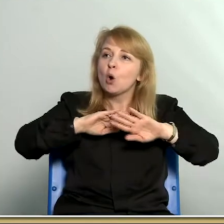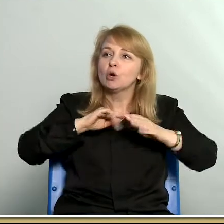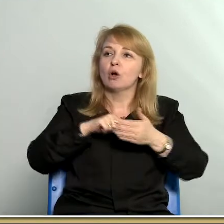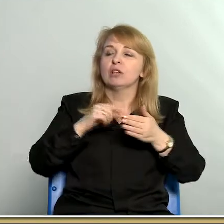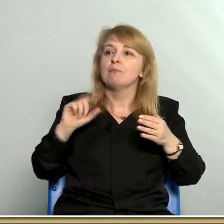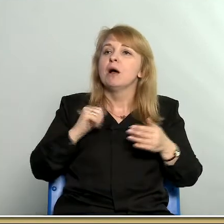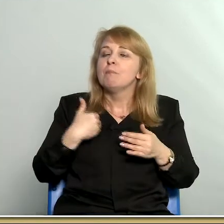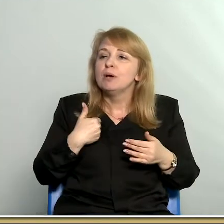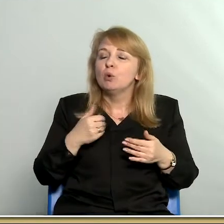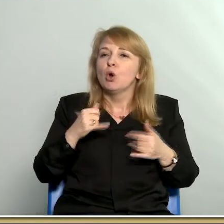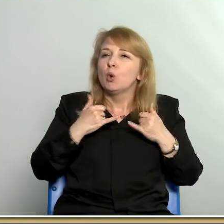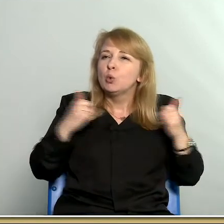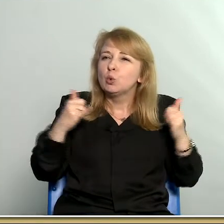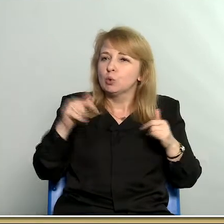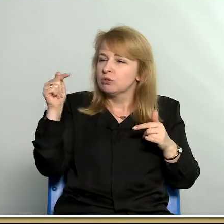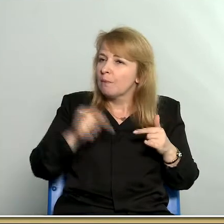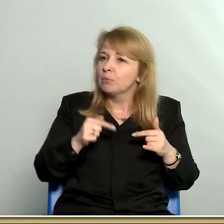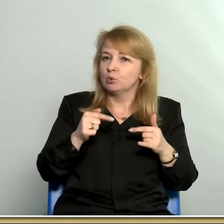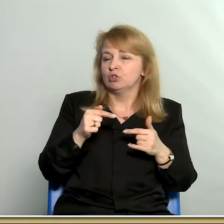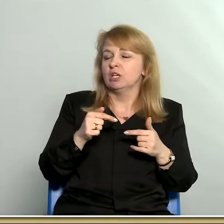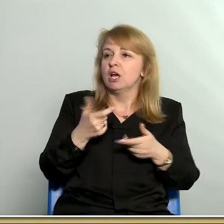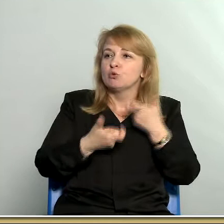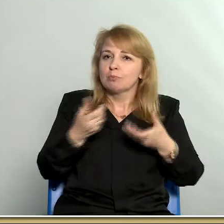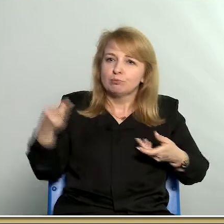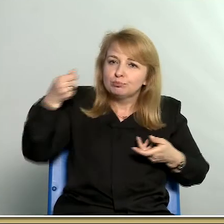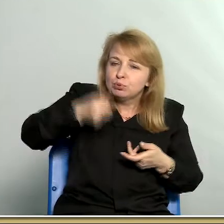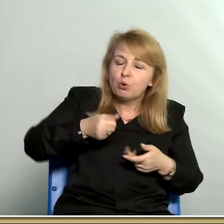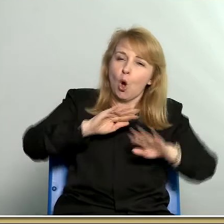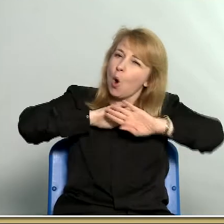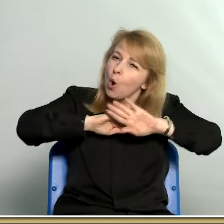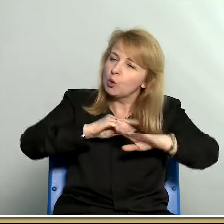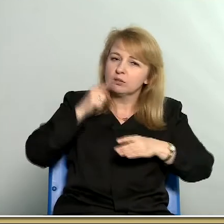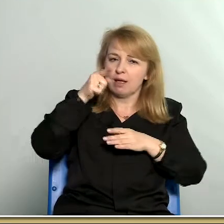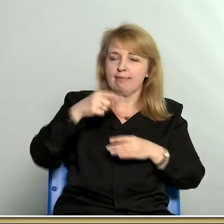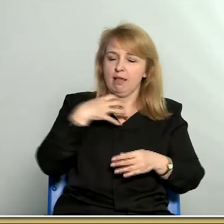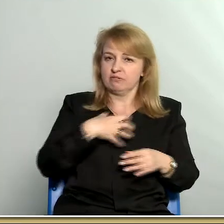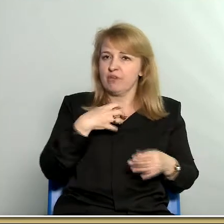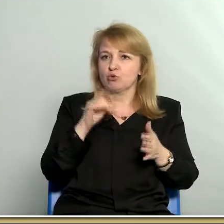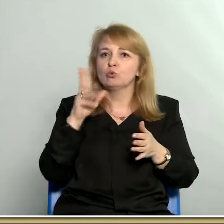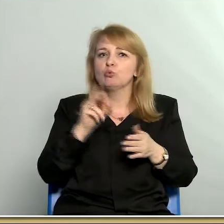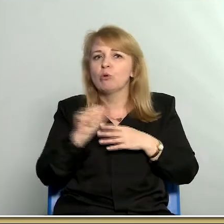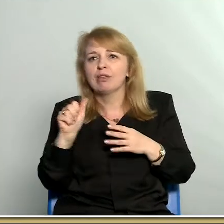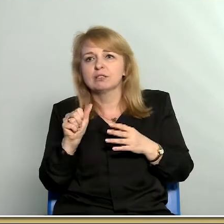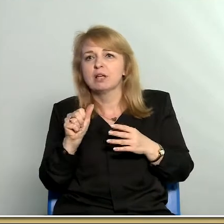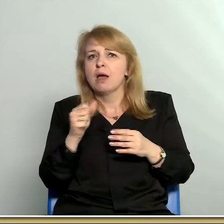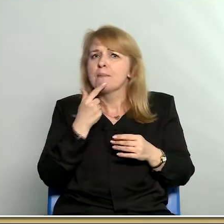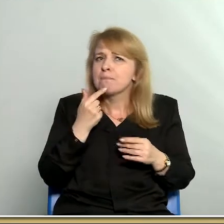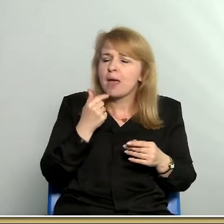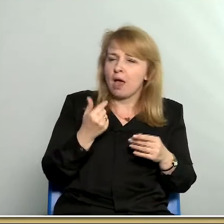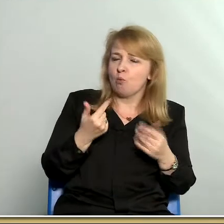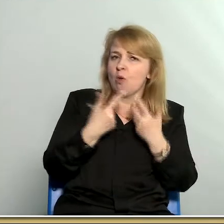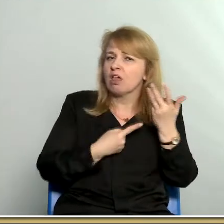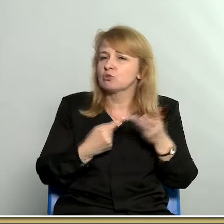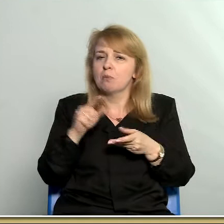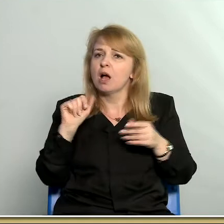musieli zrobić inwestycje dotyczące ochrony warunków bytowych, gatunków chronionych.